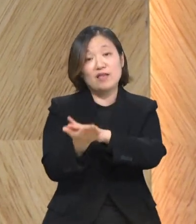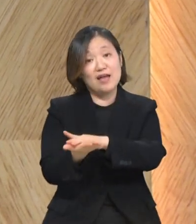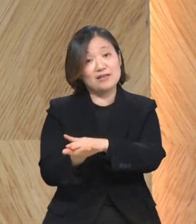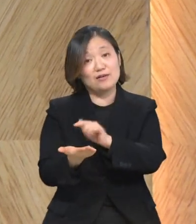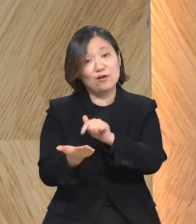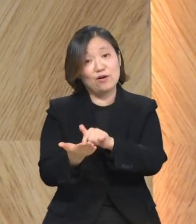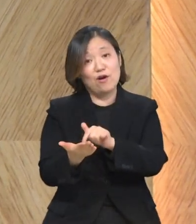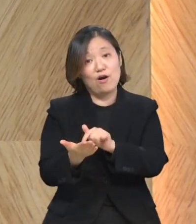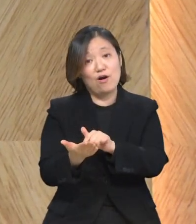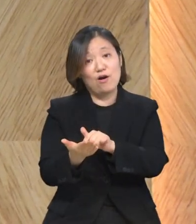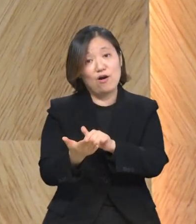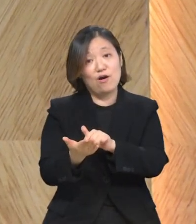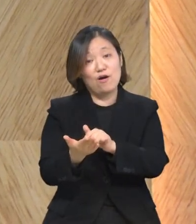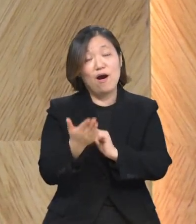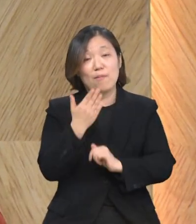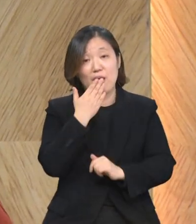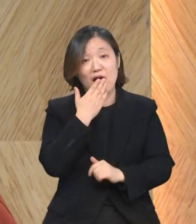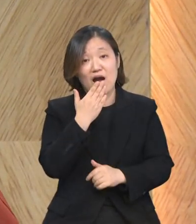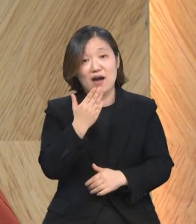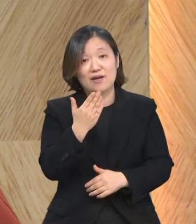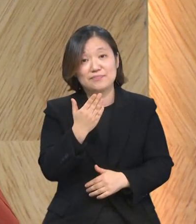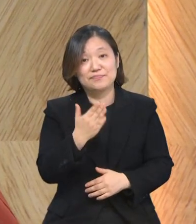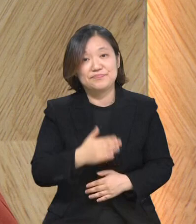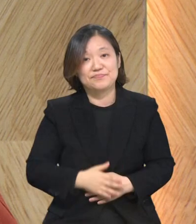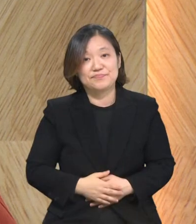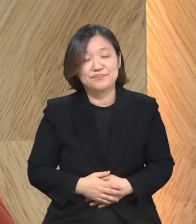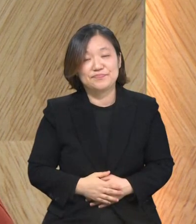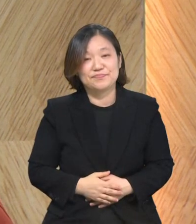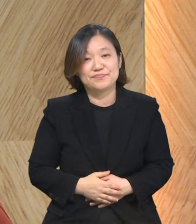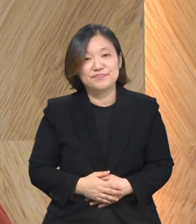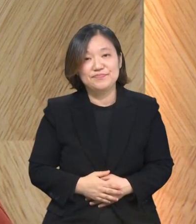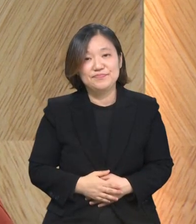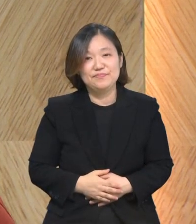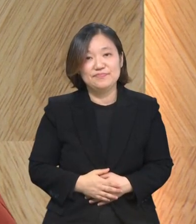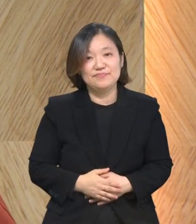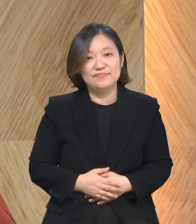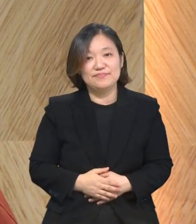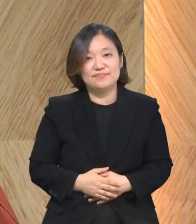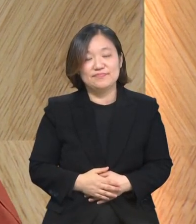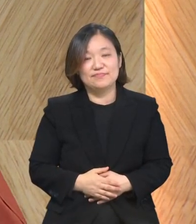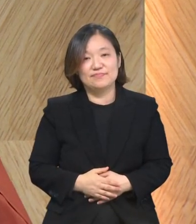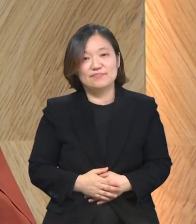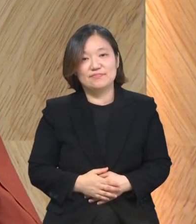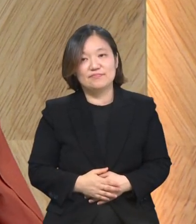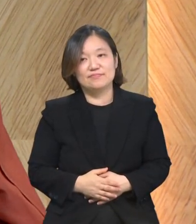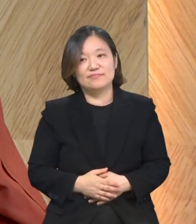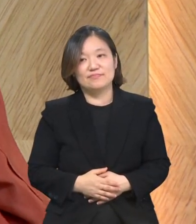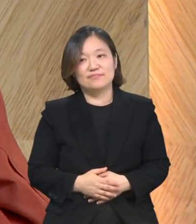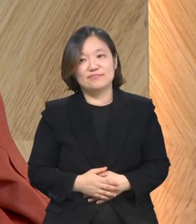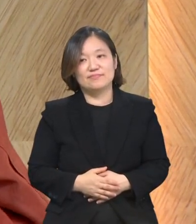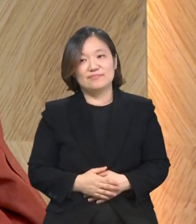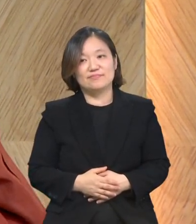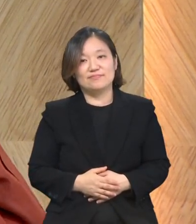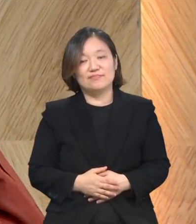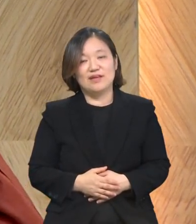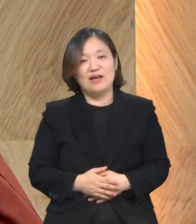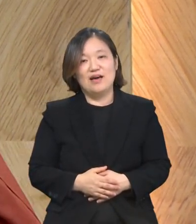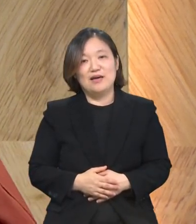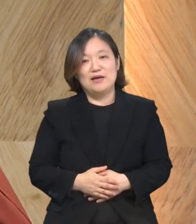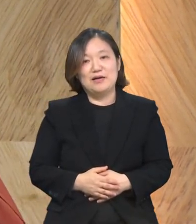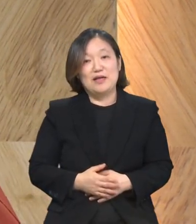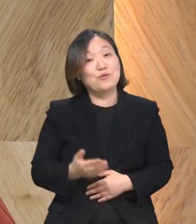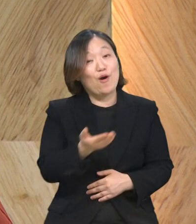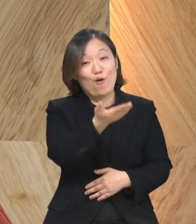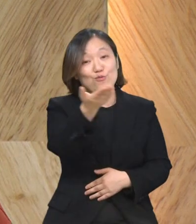변화되어지는 것을 느낄 수가 있을 겁니다 하지만 여러분들에게 제가 또